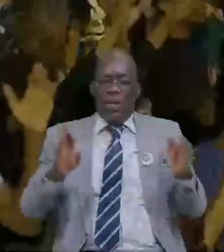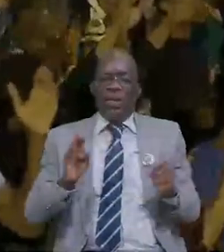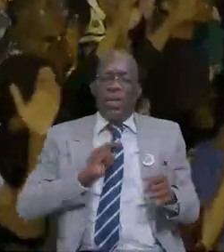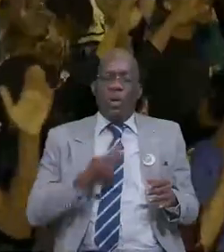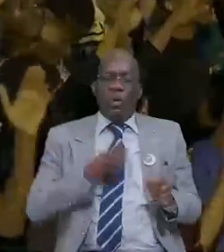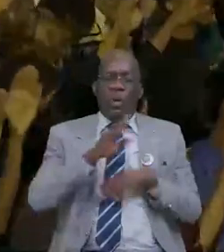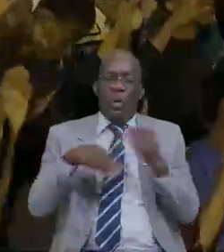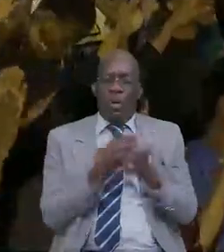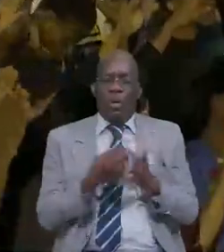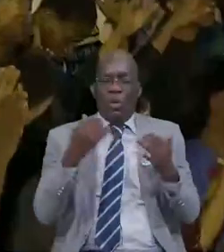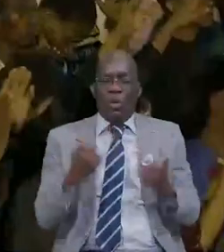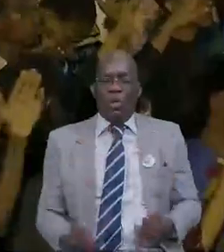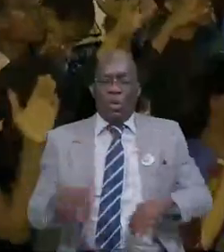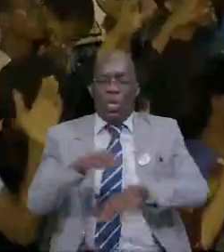Jésus.